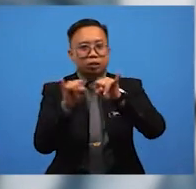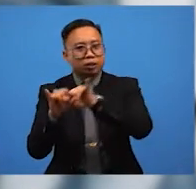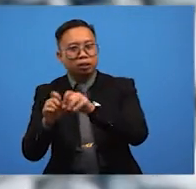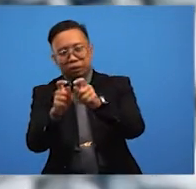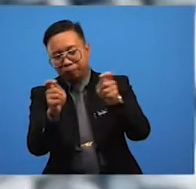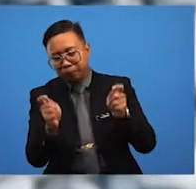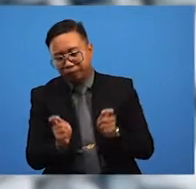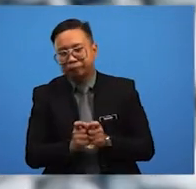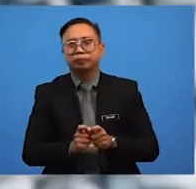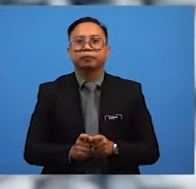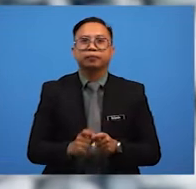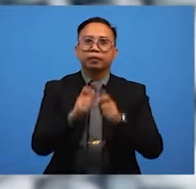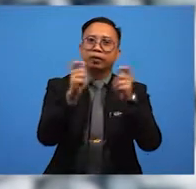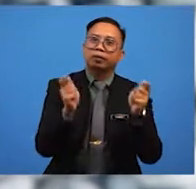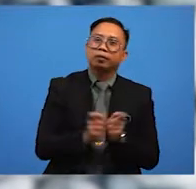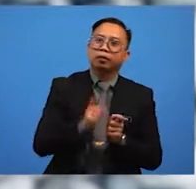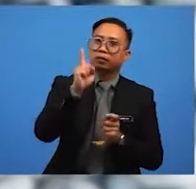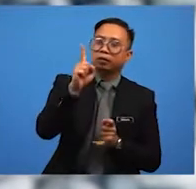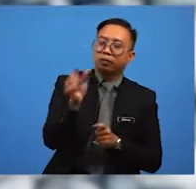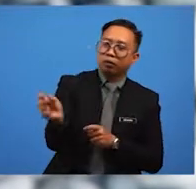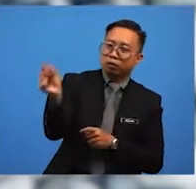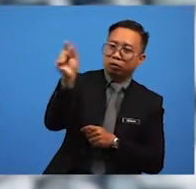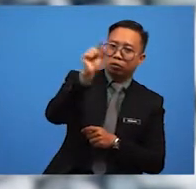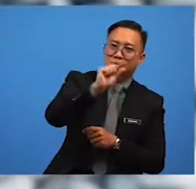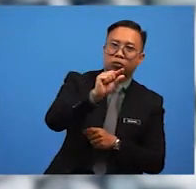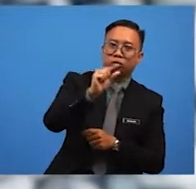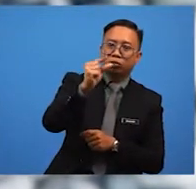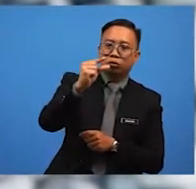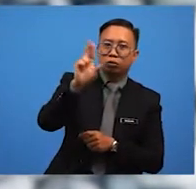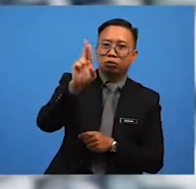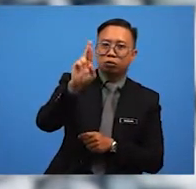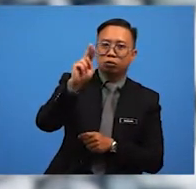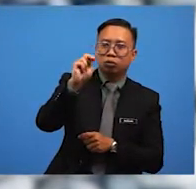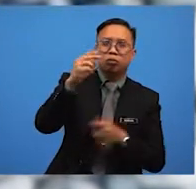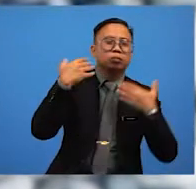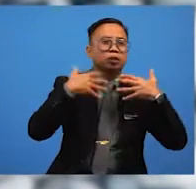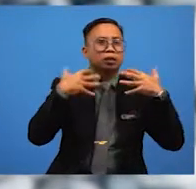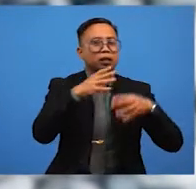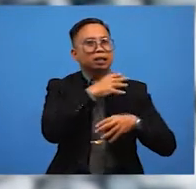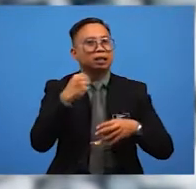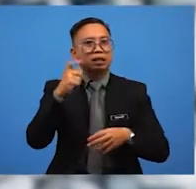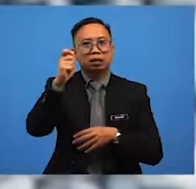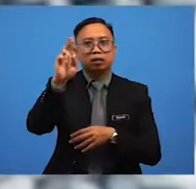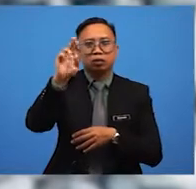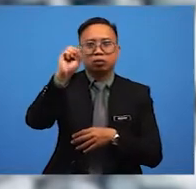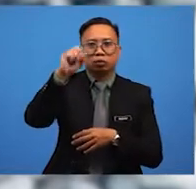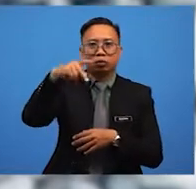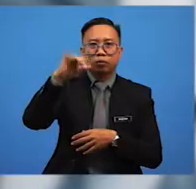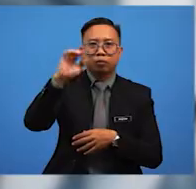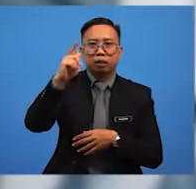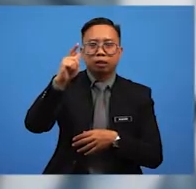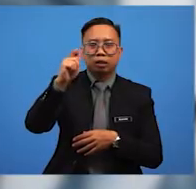kawasan. Kawasan pertama ialah gurun panas dan kedua, kawasan tropika lembap seperti